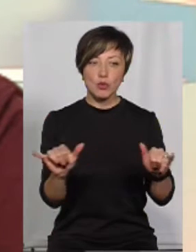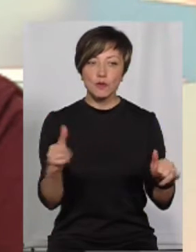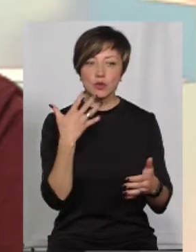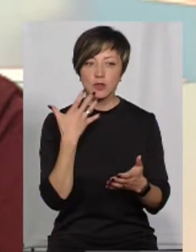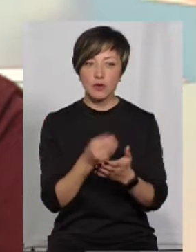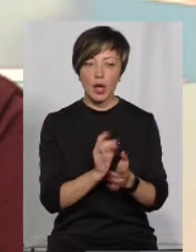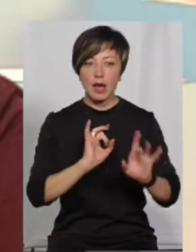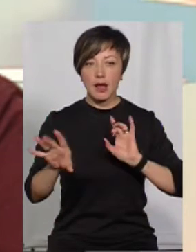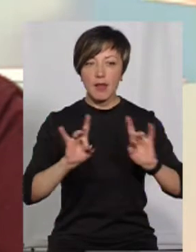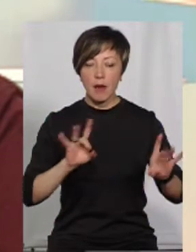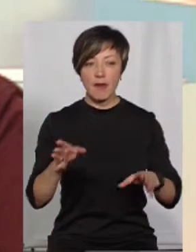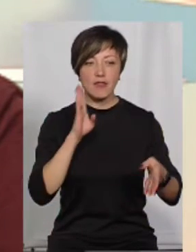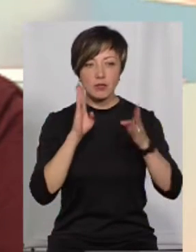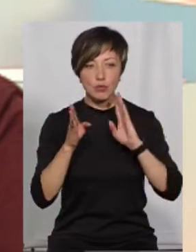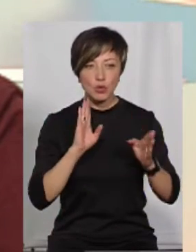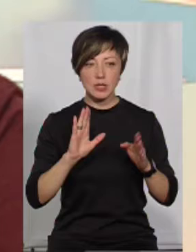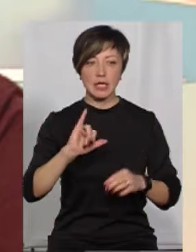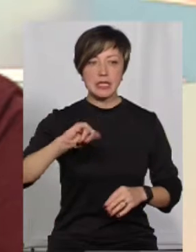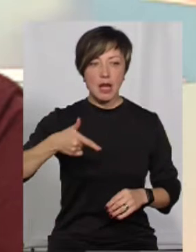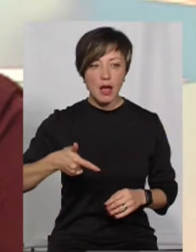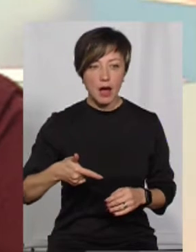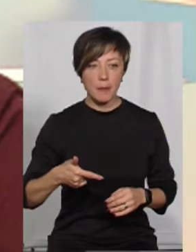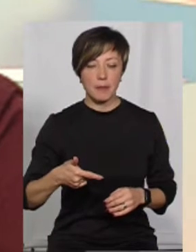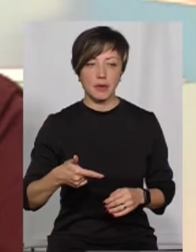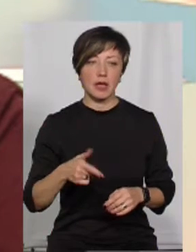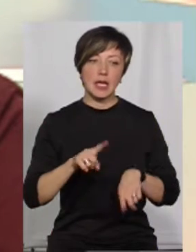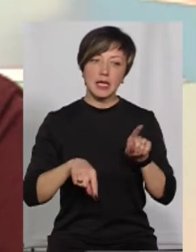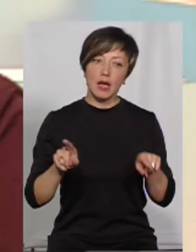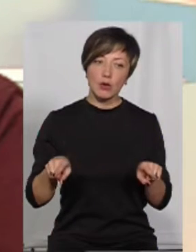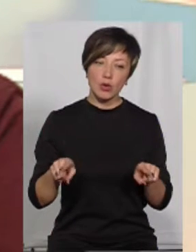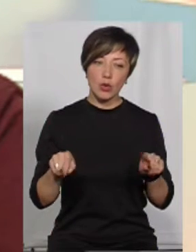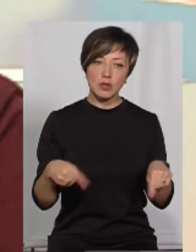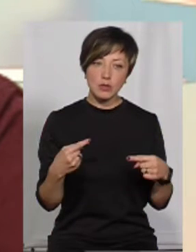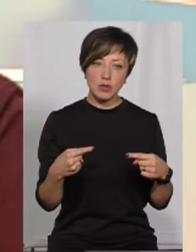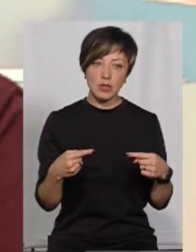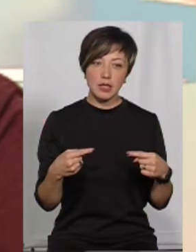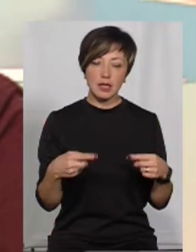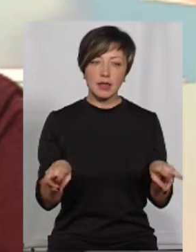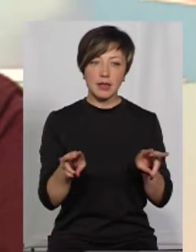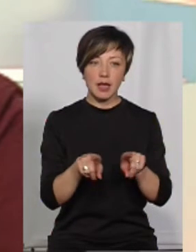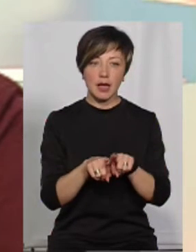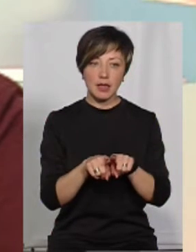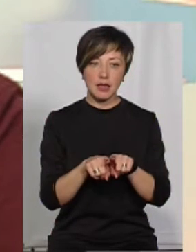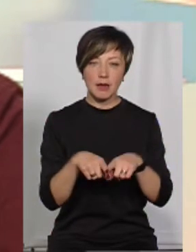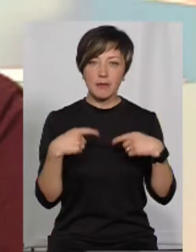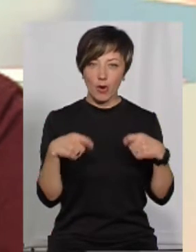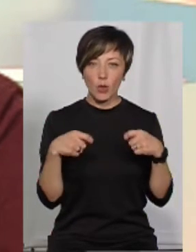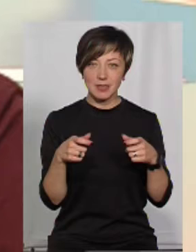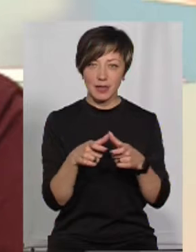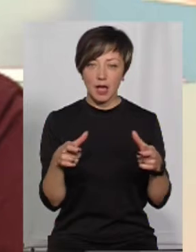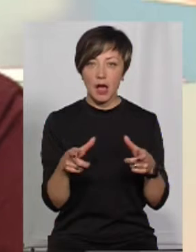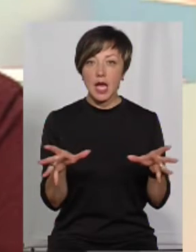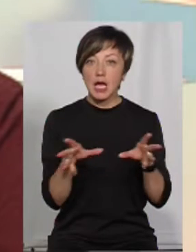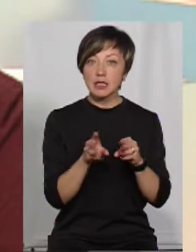Розповсюджуємо свої рекламні афіші і в Фейсбуці, і в Інстаграмі. Час від часу організовуємо таргетинг. Так само співпрацюємо